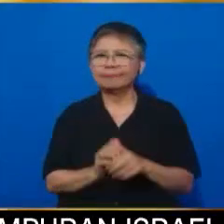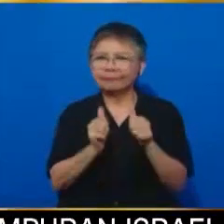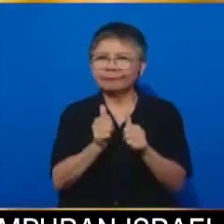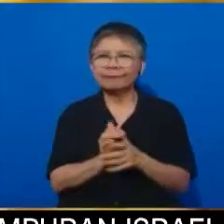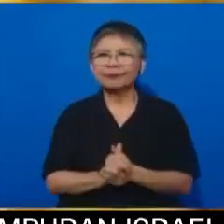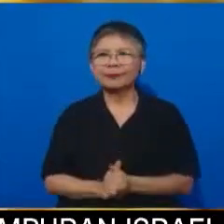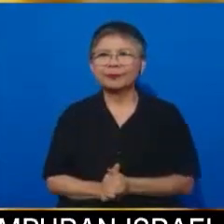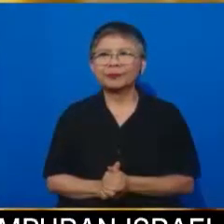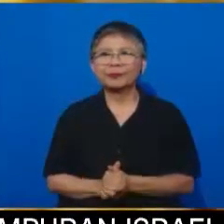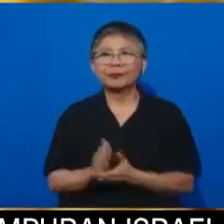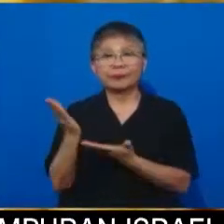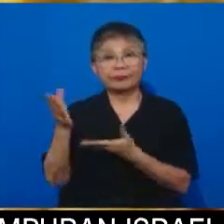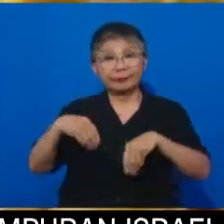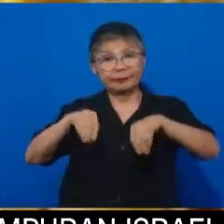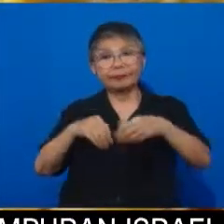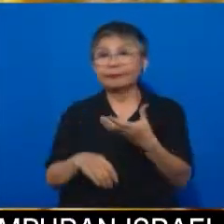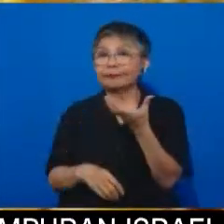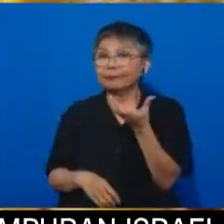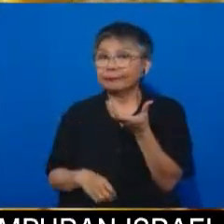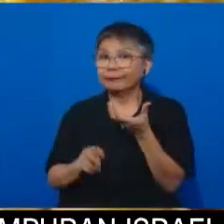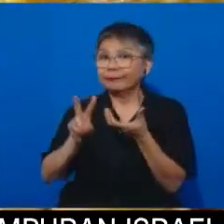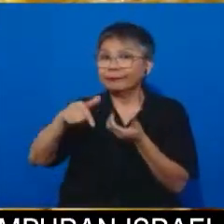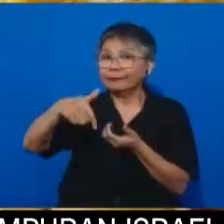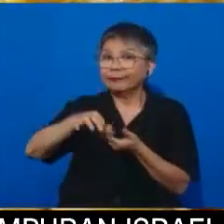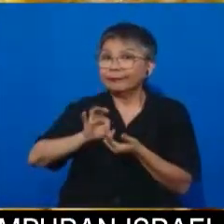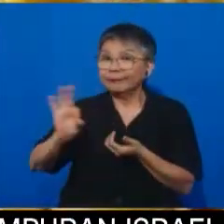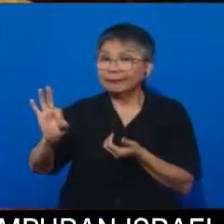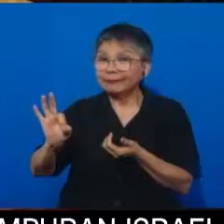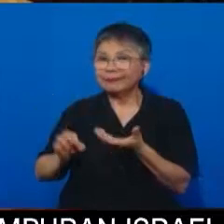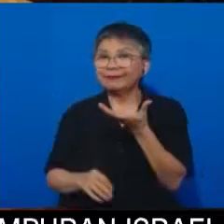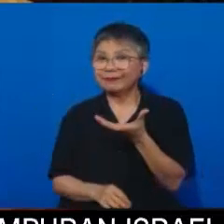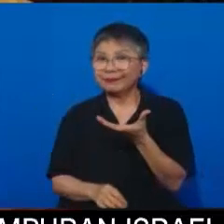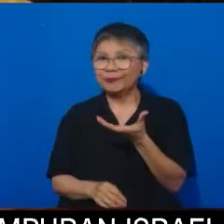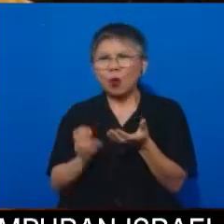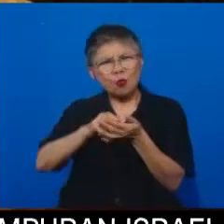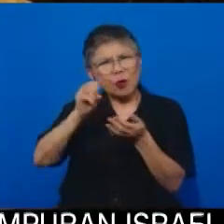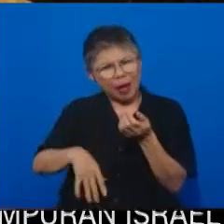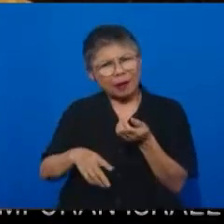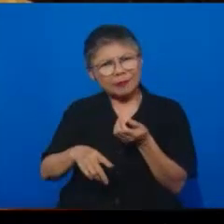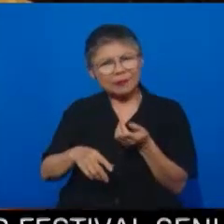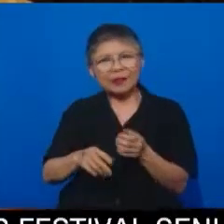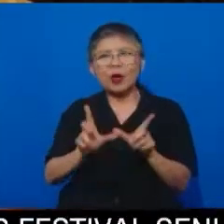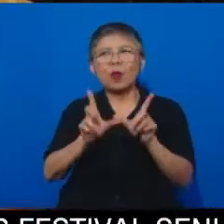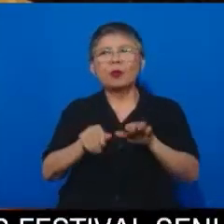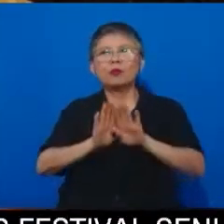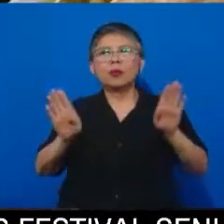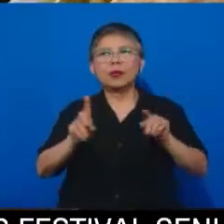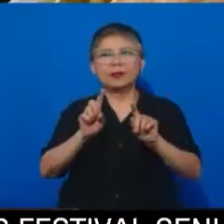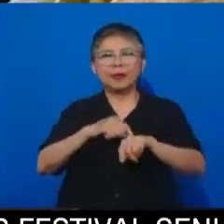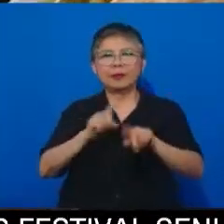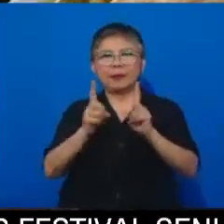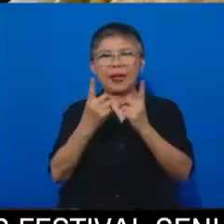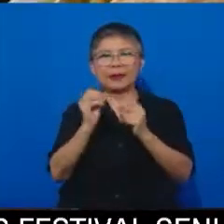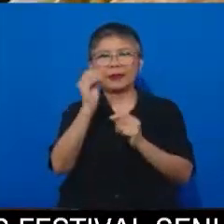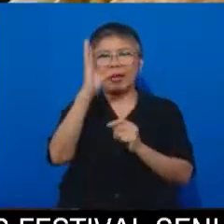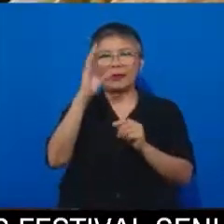Hah seporsi belut selir Obong ini dibandrol Rp27.000 saja cukup murah Bukan warung ini buka mulai jam 11. siang